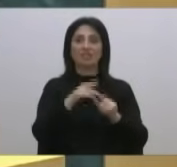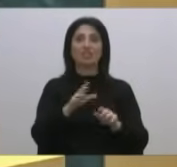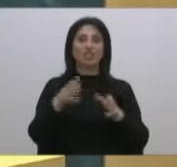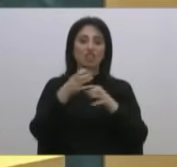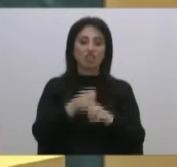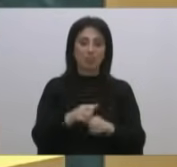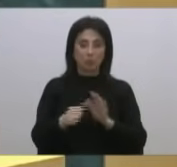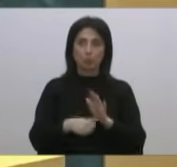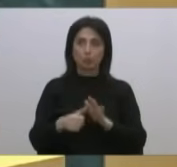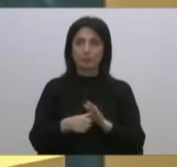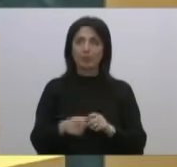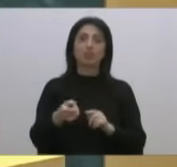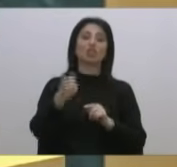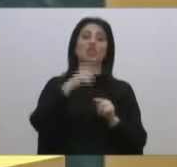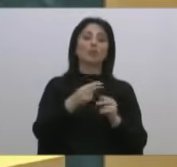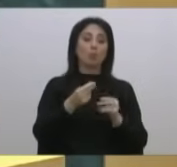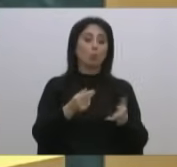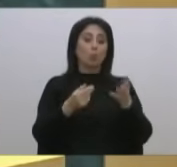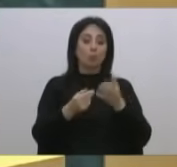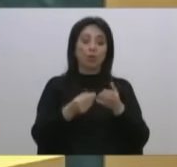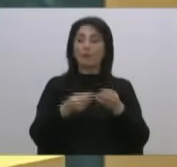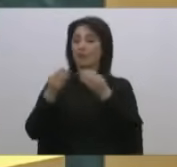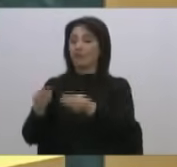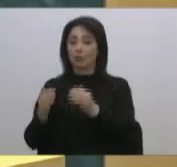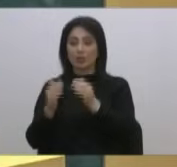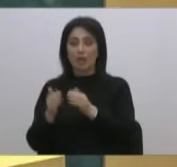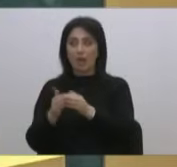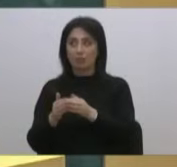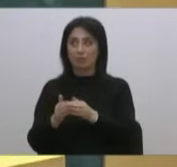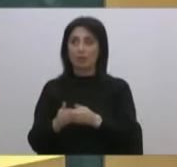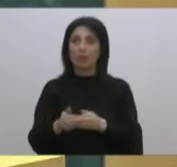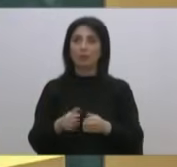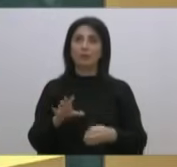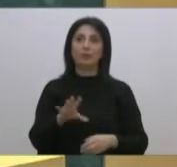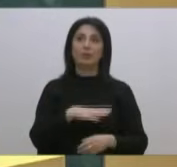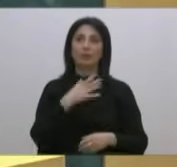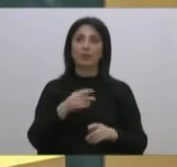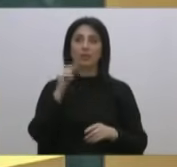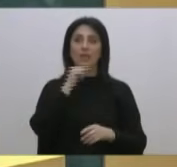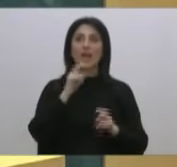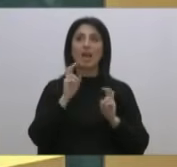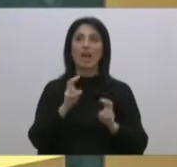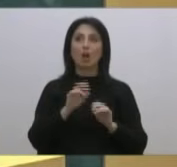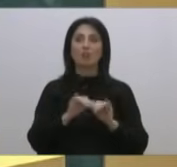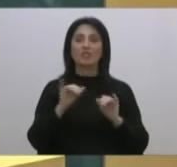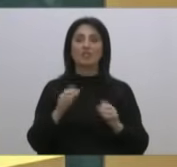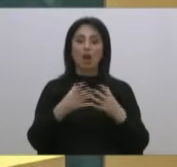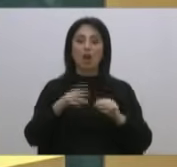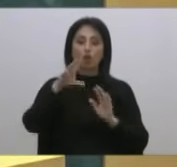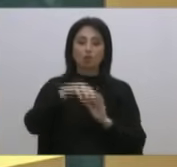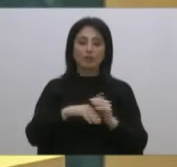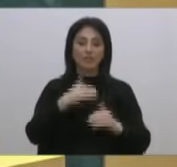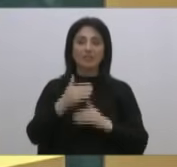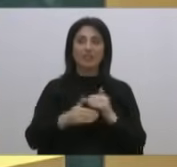tăși, am ținut zumuș Europa, și îndec ești puliț, ai gos da mit, anu sahși, anu, igos, economicuri, zda,